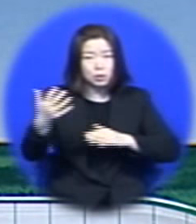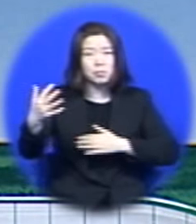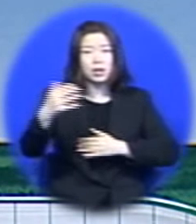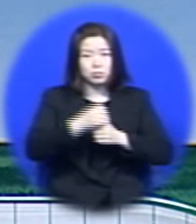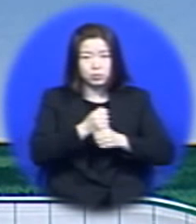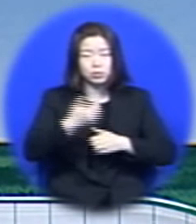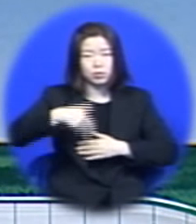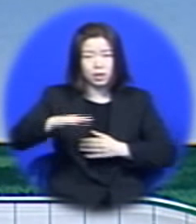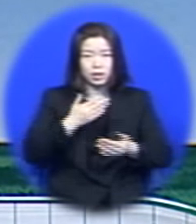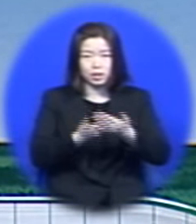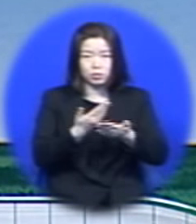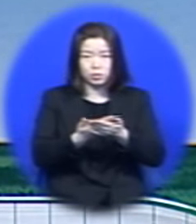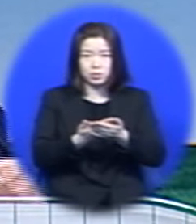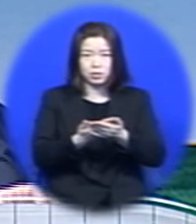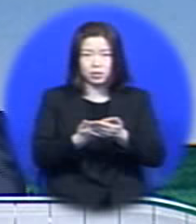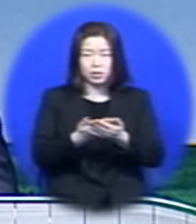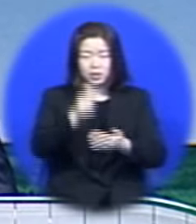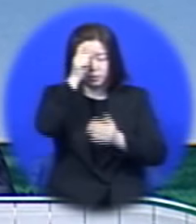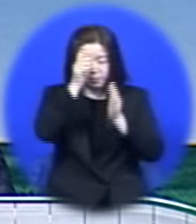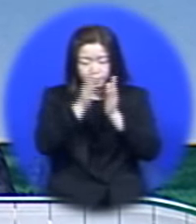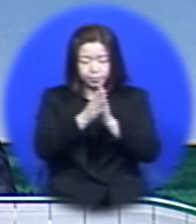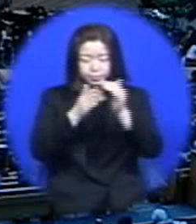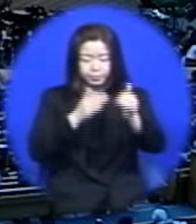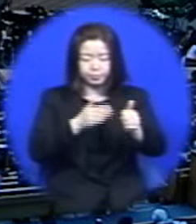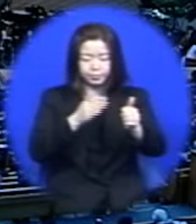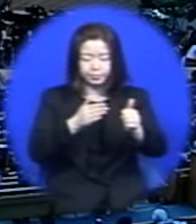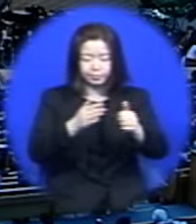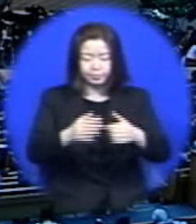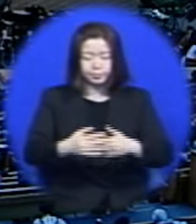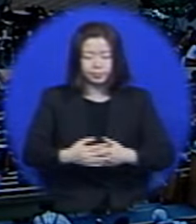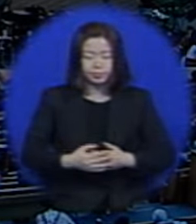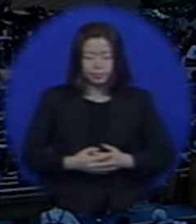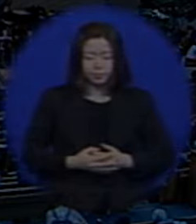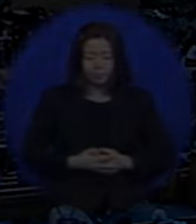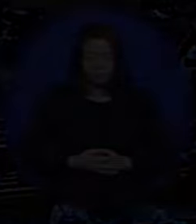붙들고 나가게 해 주옵소서. 기도하겠습니다. 은혜와 사랑이 충만하신 하나님.